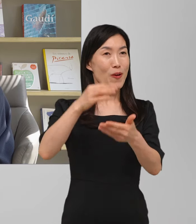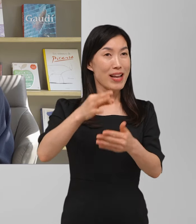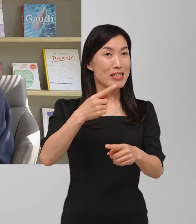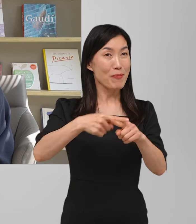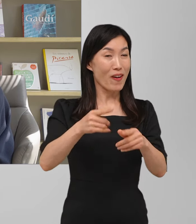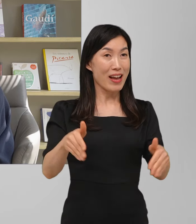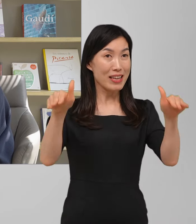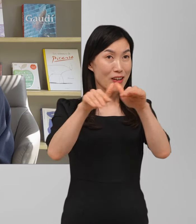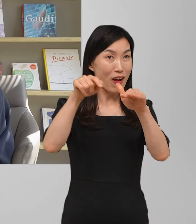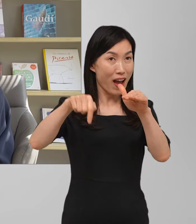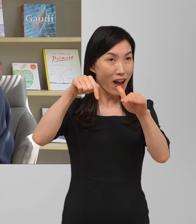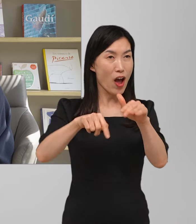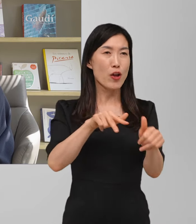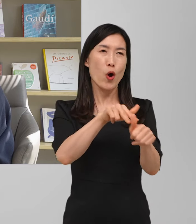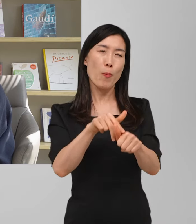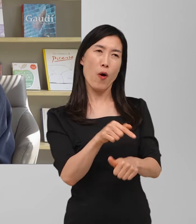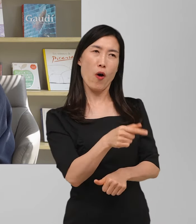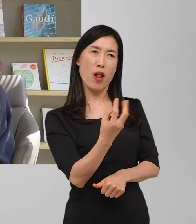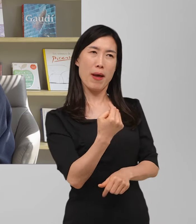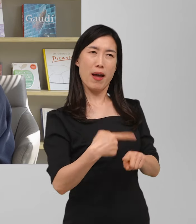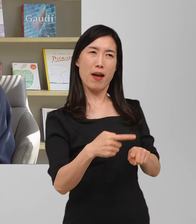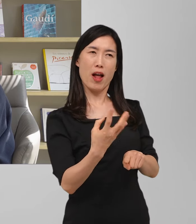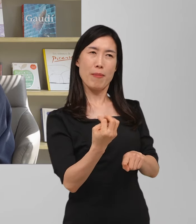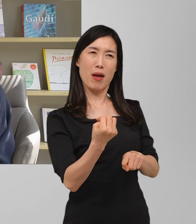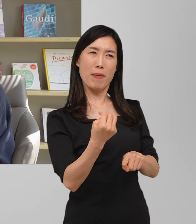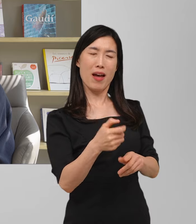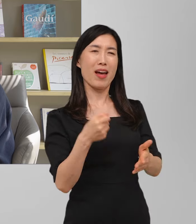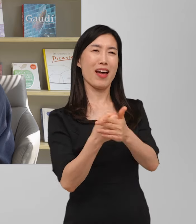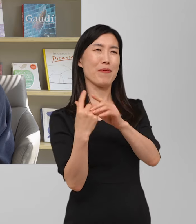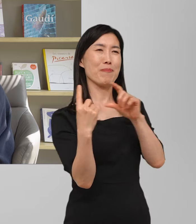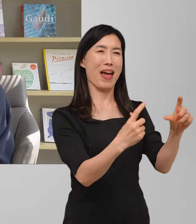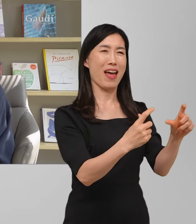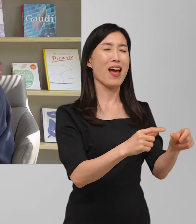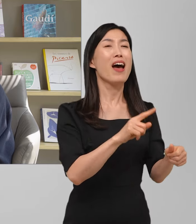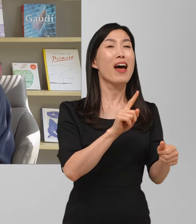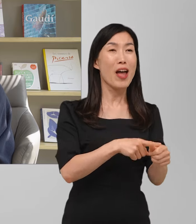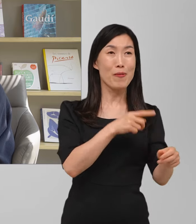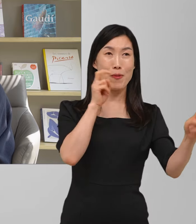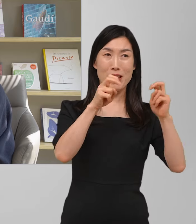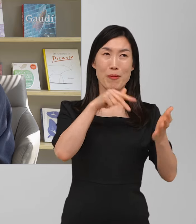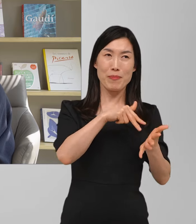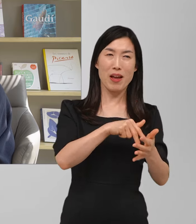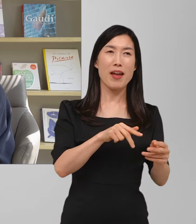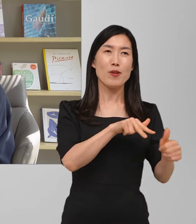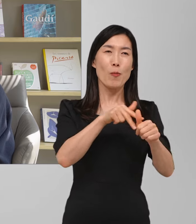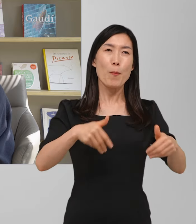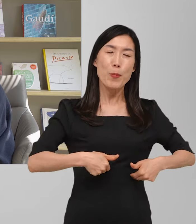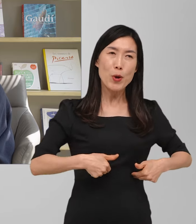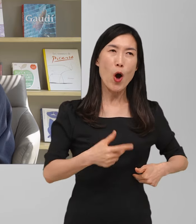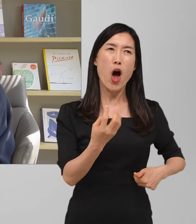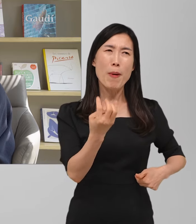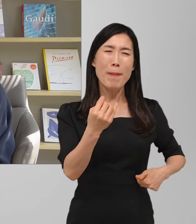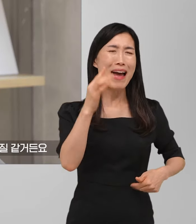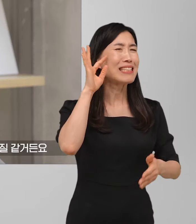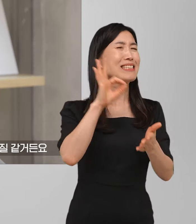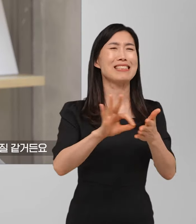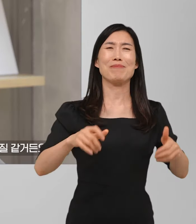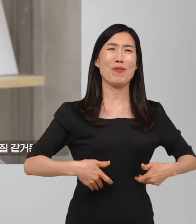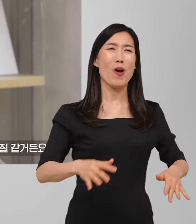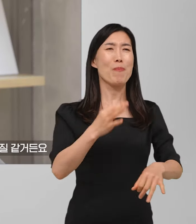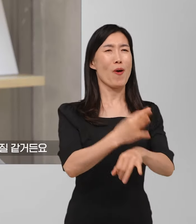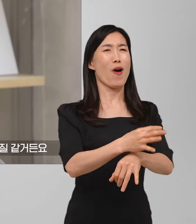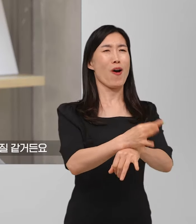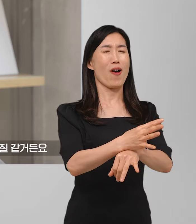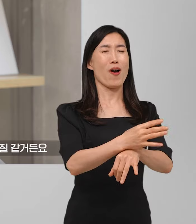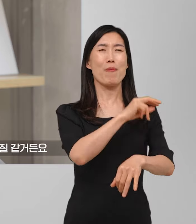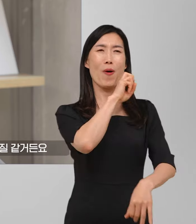통해서 정확한 가치가 매겨지고 기업들이 안심하고 그 가격에 데이터를 구입할 수 있는 그런 방안들을 제시하고 있습니다. 그리고